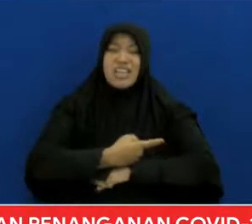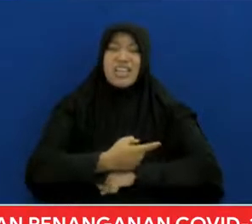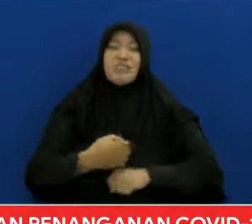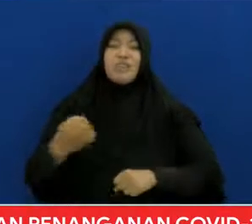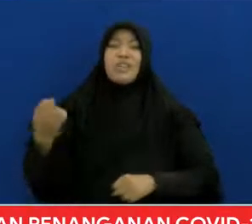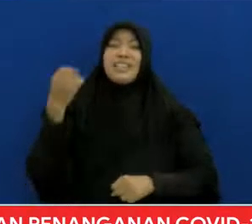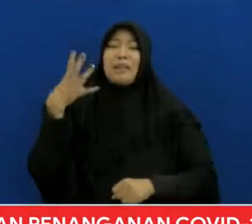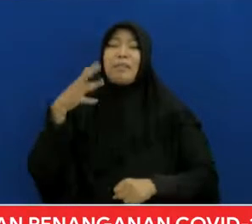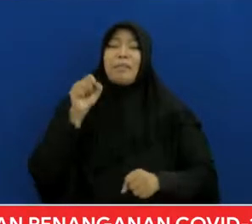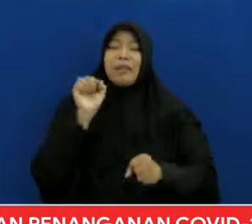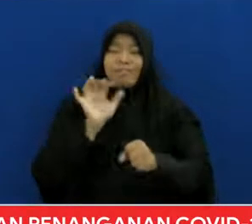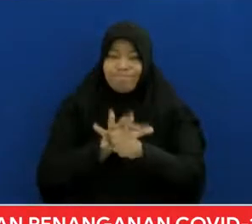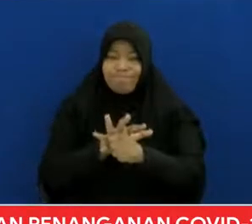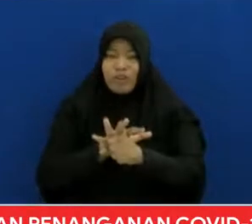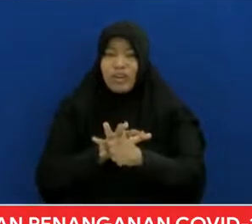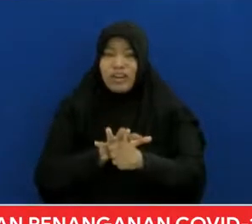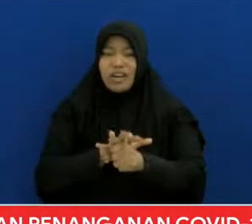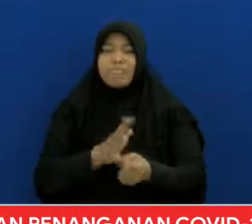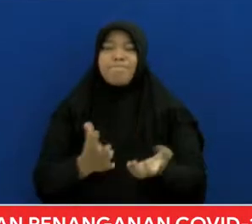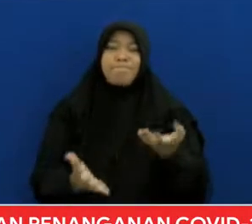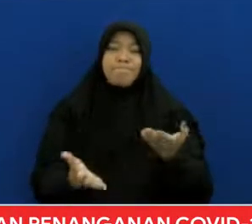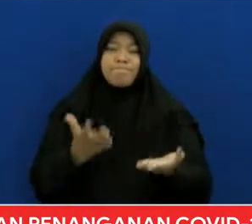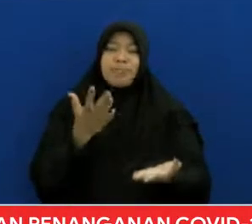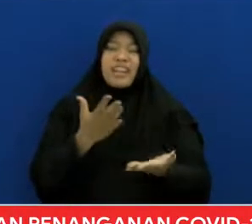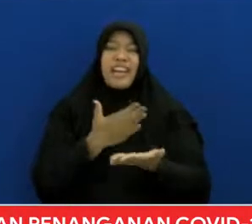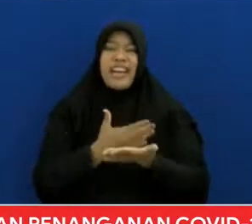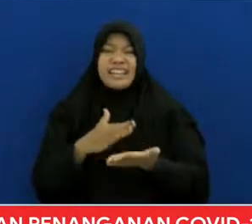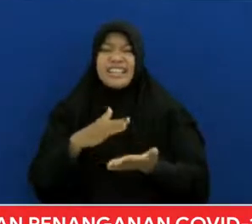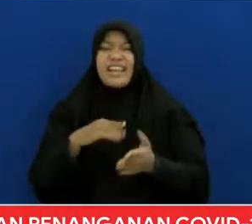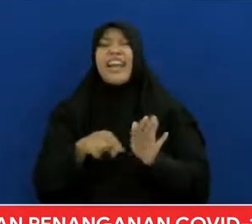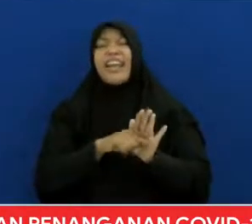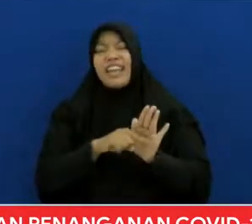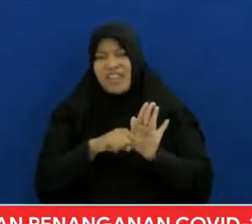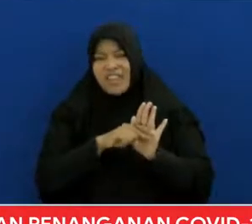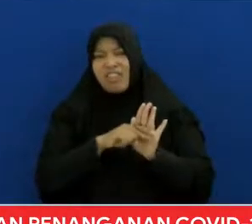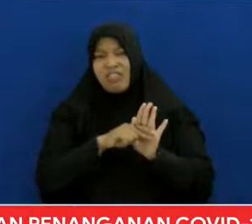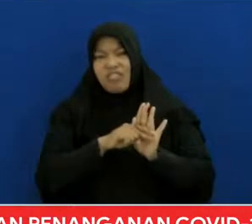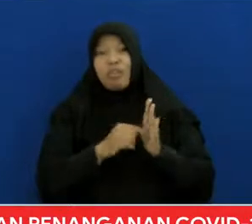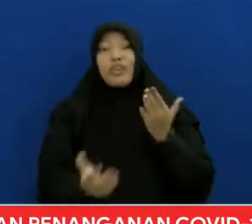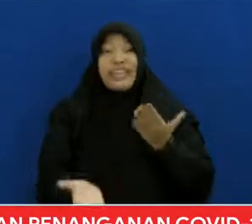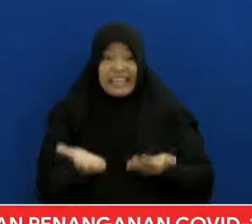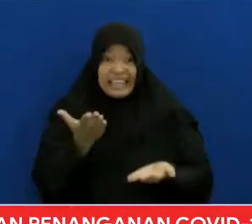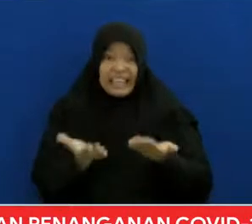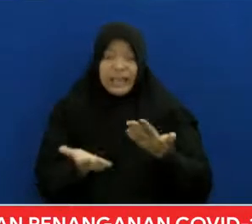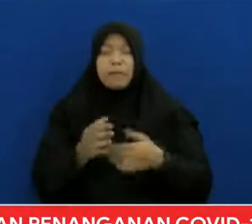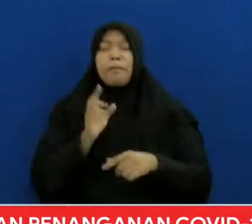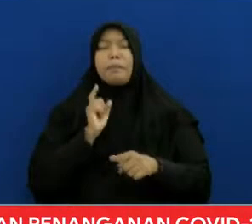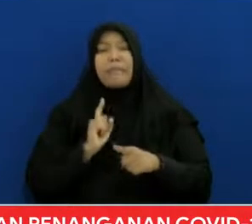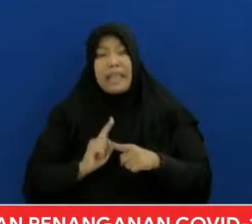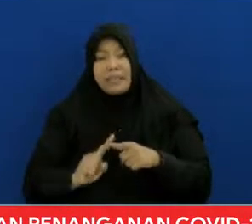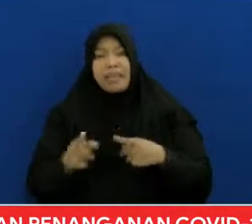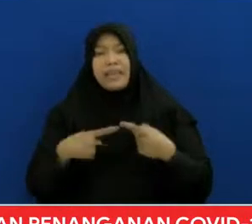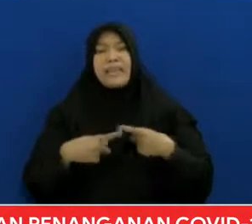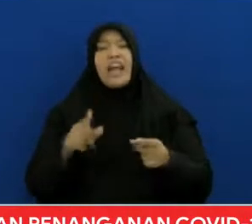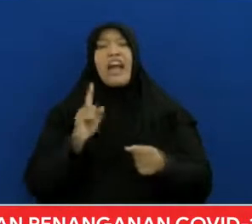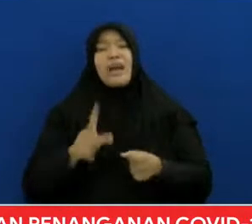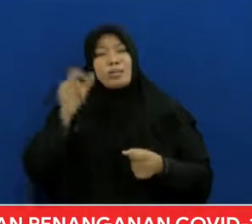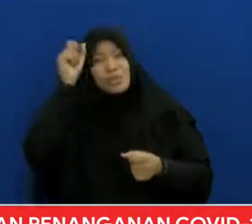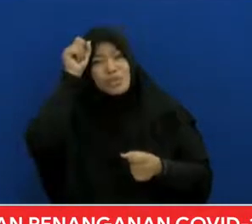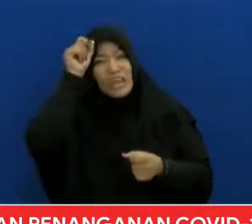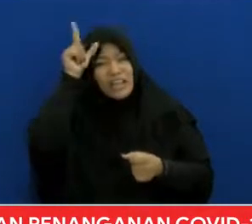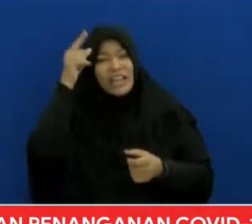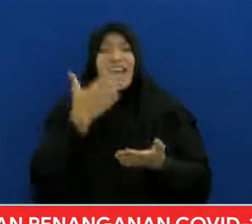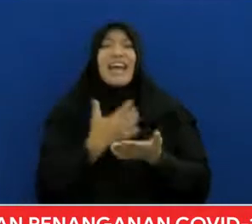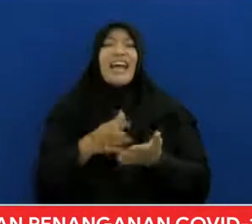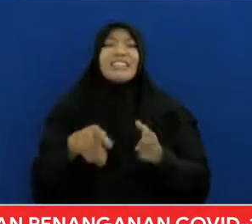corona, akan menghasilkan hasil yang negatif. Namun, kita harus menyadari